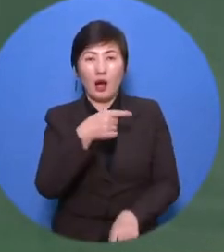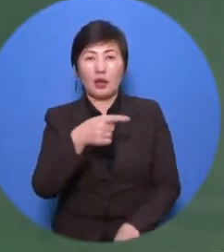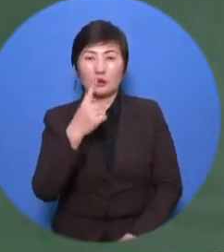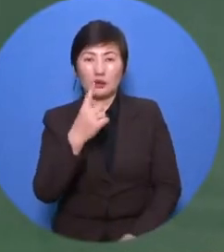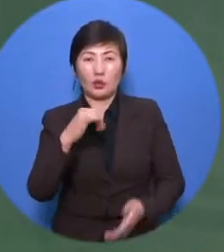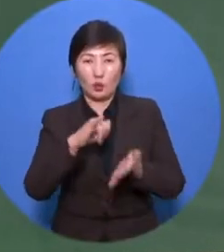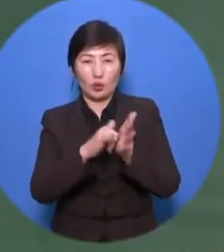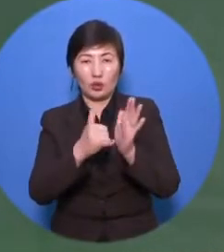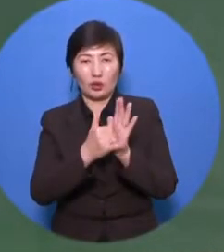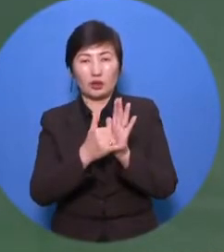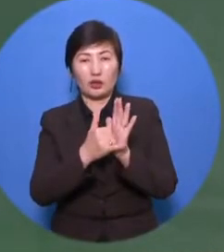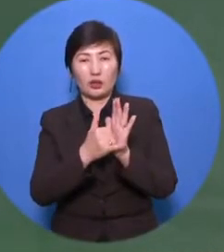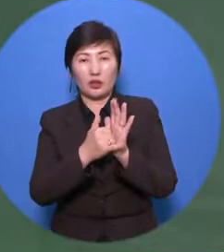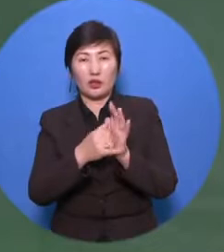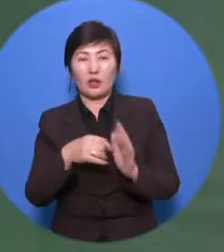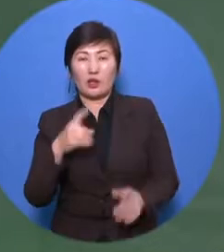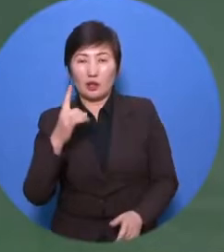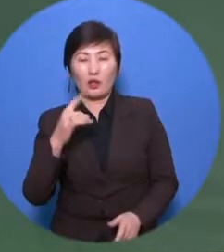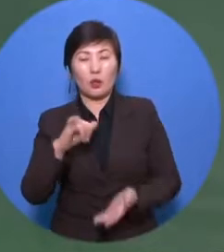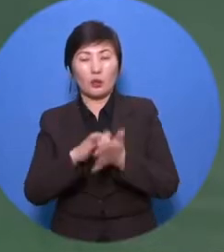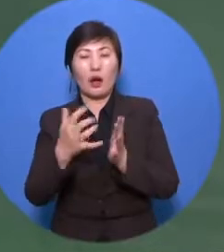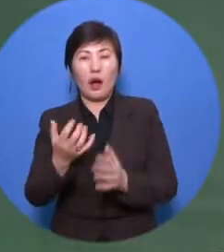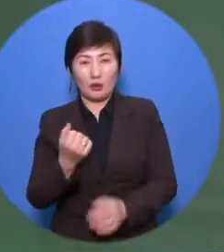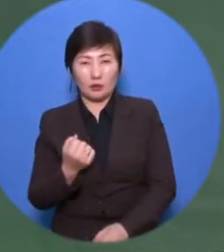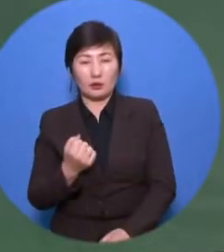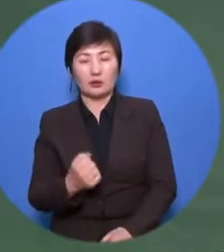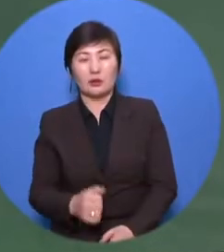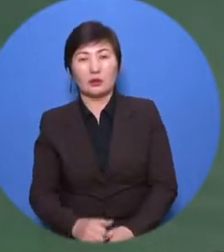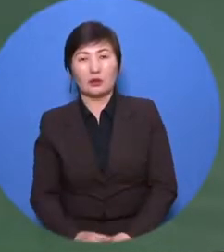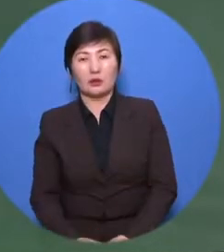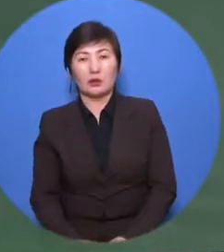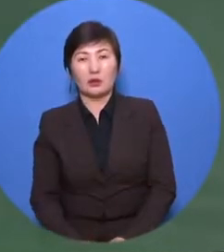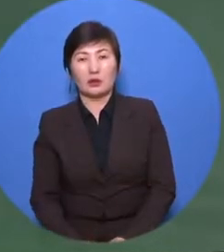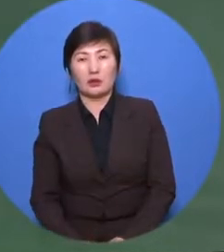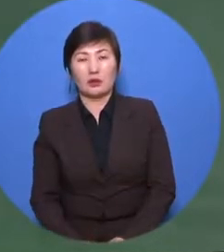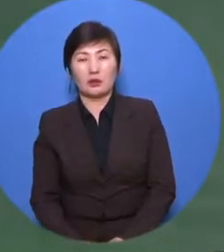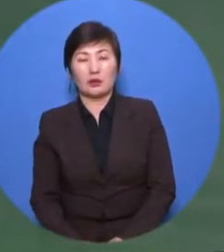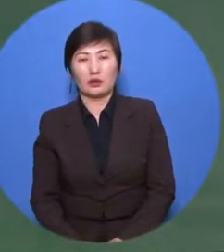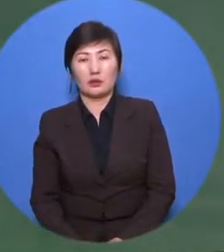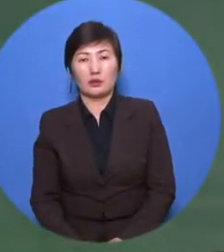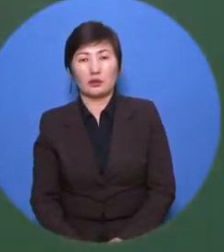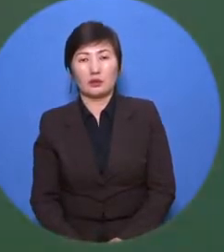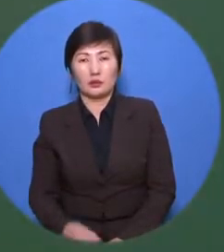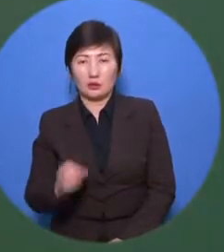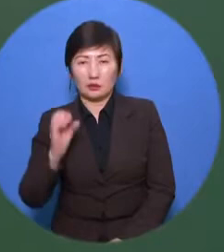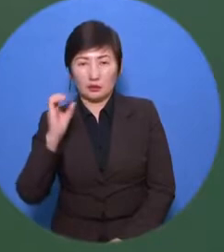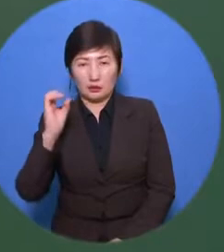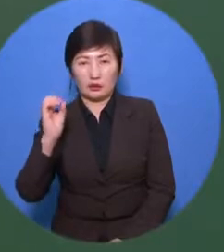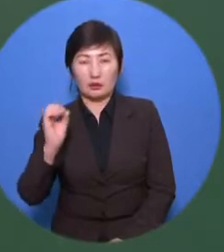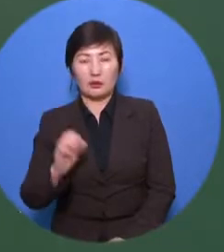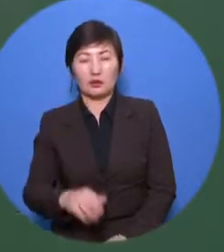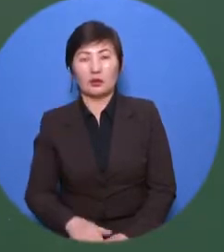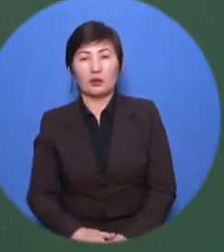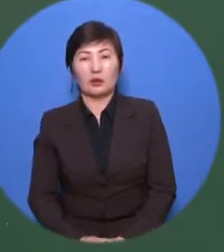утга дээр y хувьсахч маань 1 гэсэн утга авна. За тэгийг хасах 1-ээр үржүүлэхээр тэг гэсэн утга гарна.